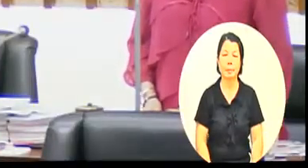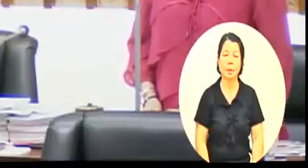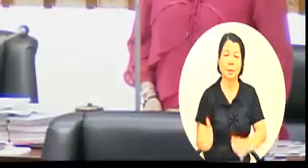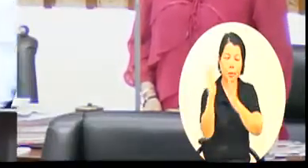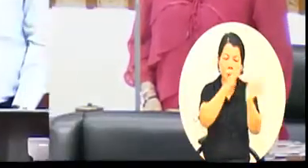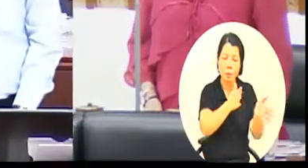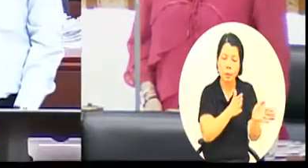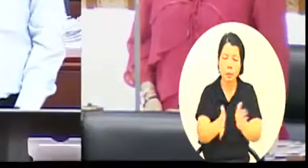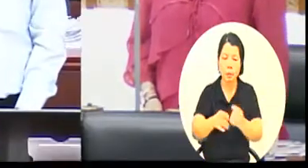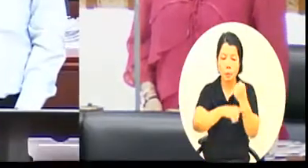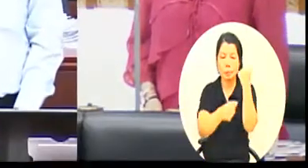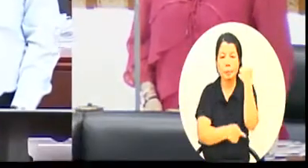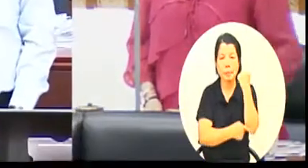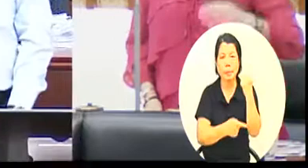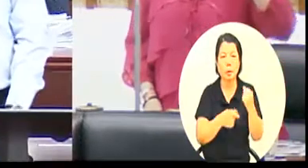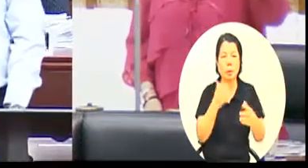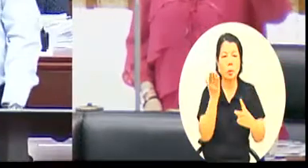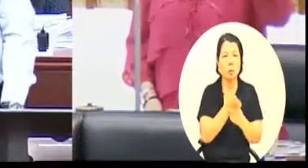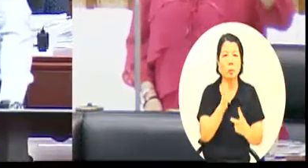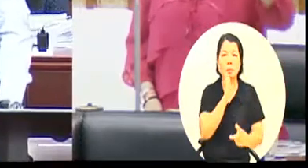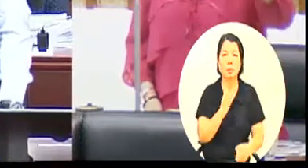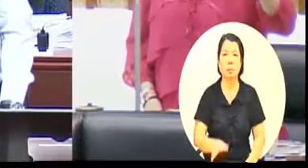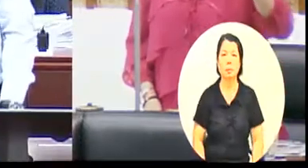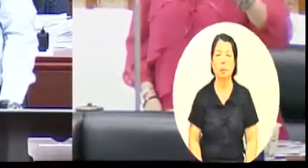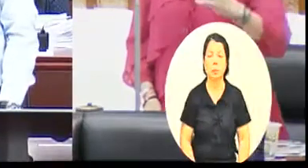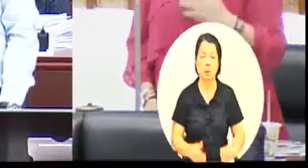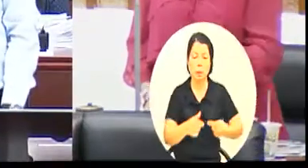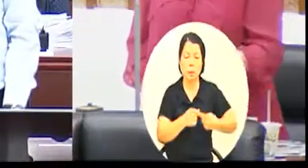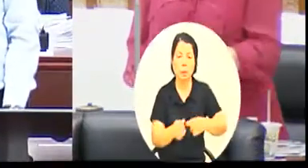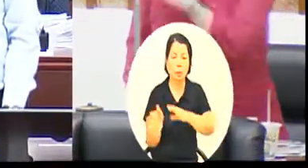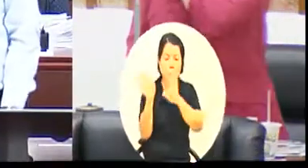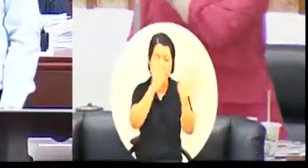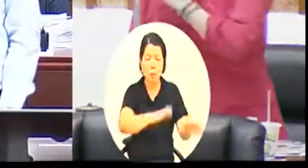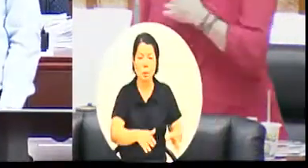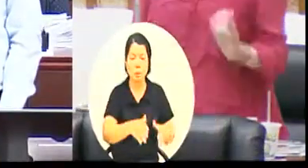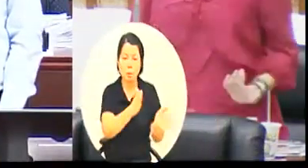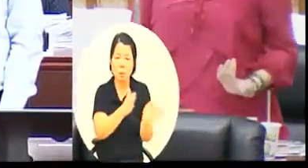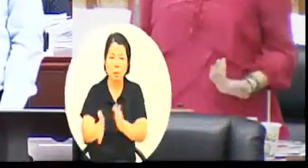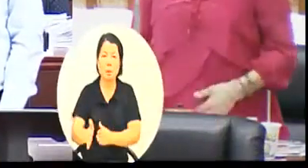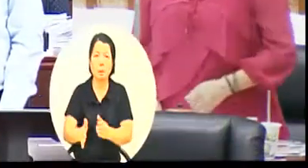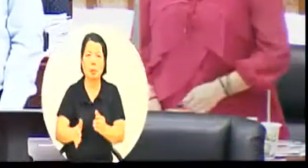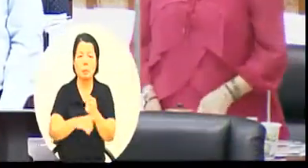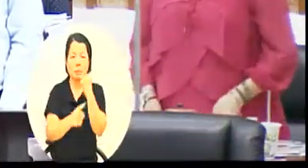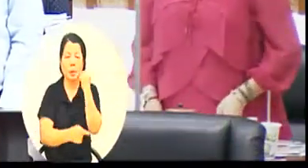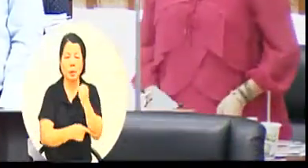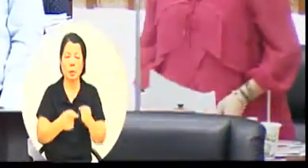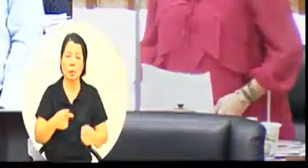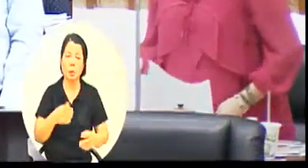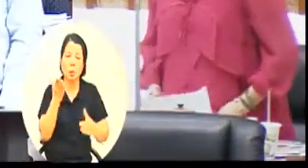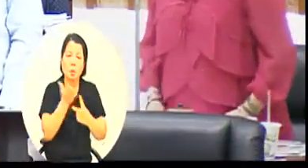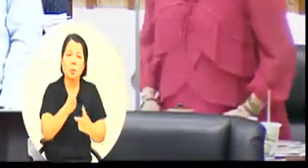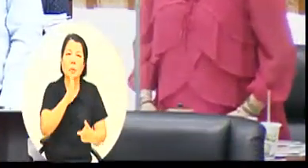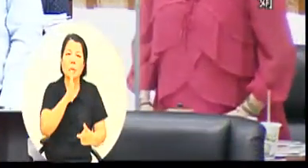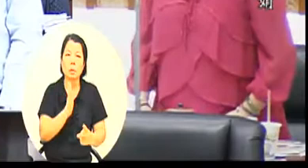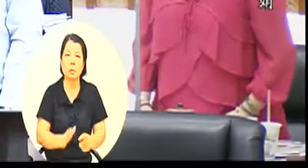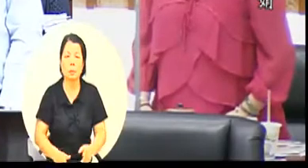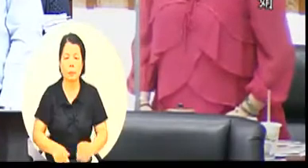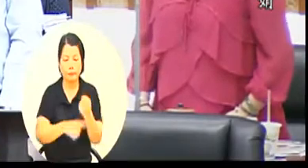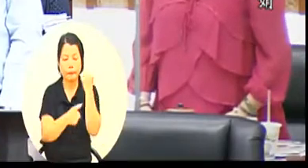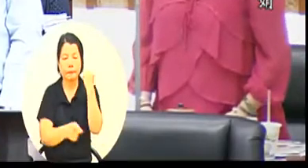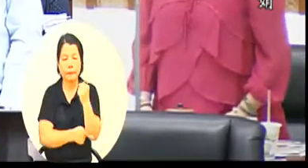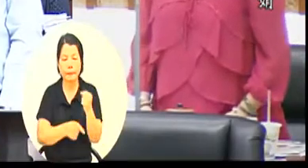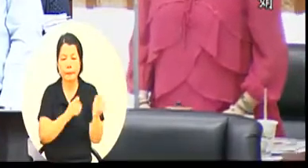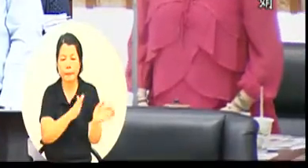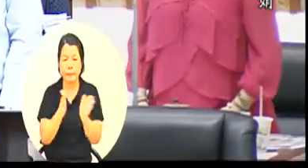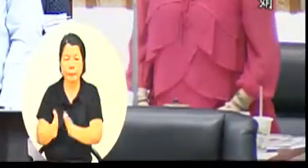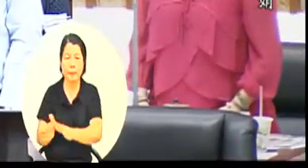复。 你是依情理法还是法理情？你的处事风格，简